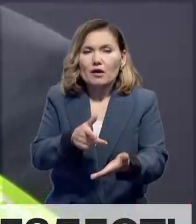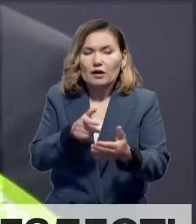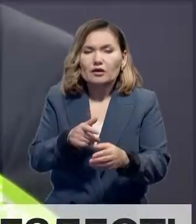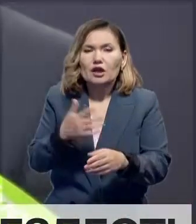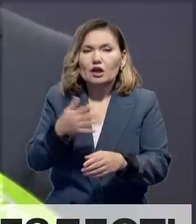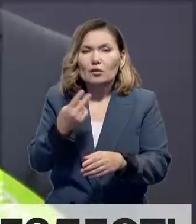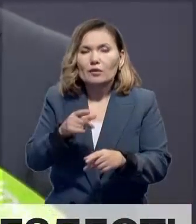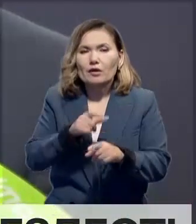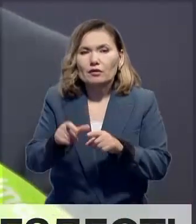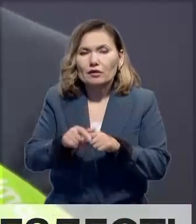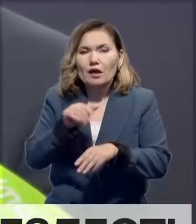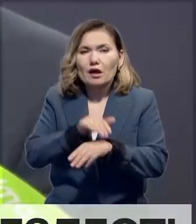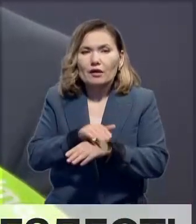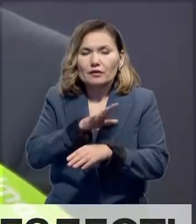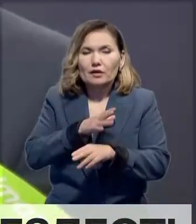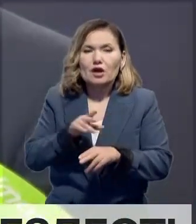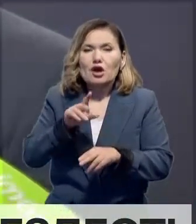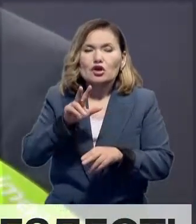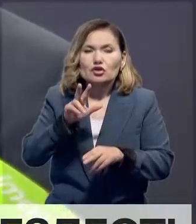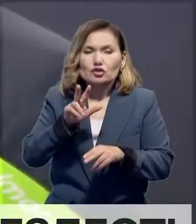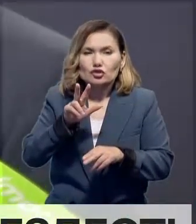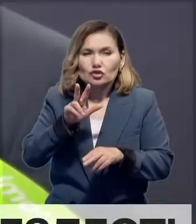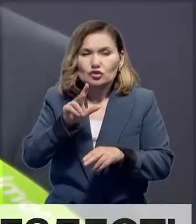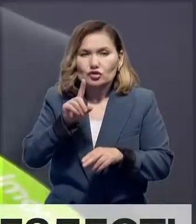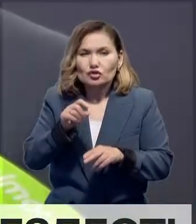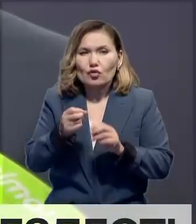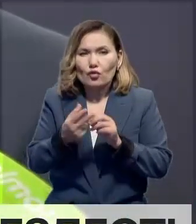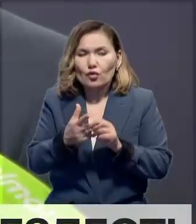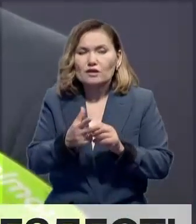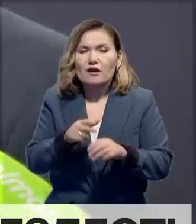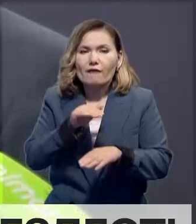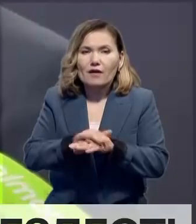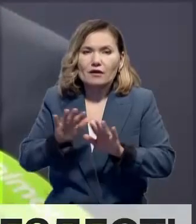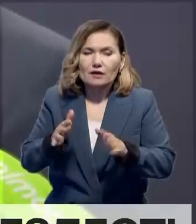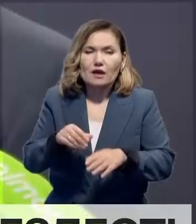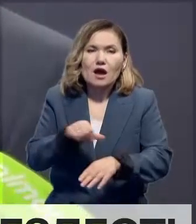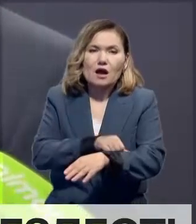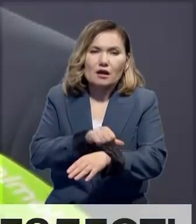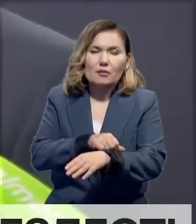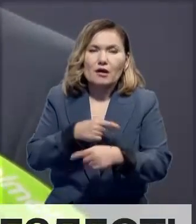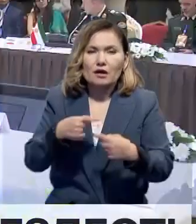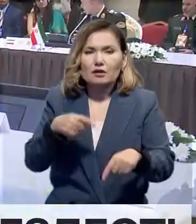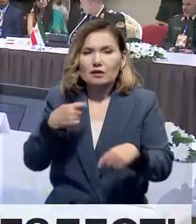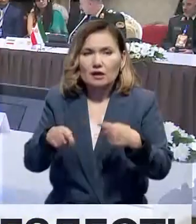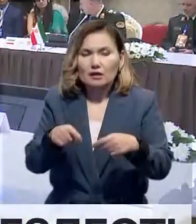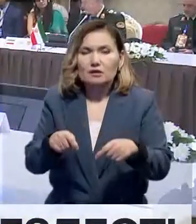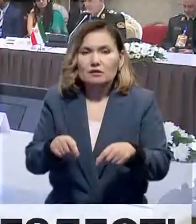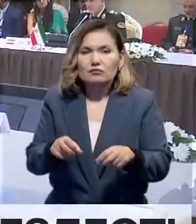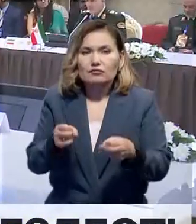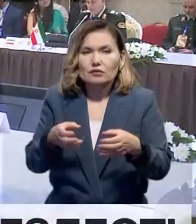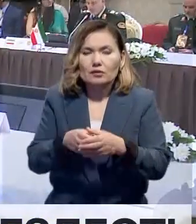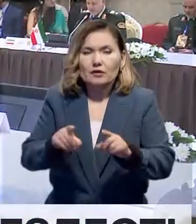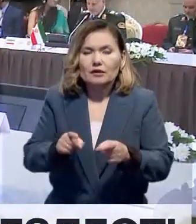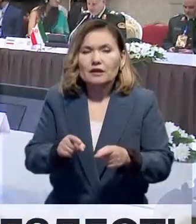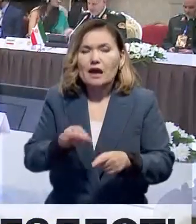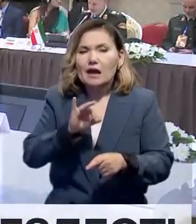дәрі тәркіленді. Контрабанда бойынша 113 факт анықталып, 600 келіге жуық әртүрлі есірткі түрлері тәркіленді. Иран